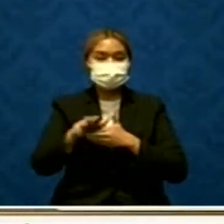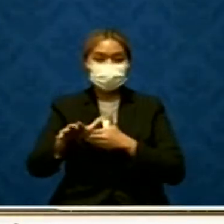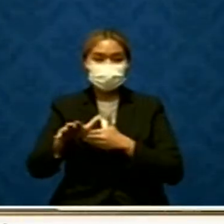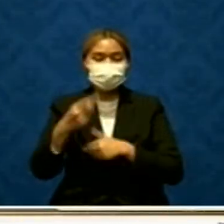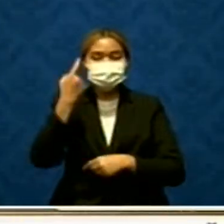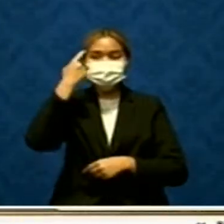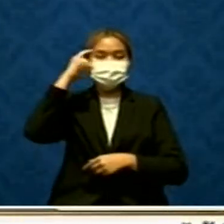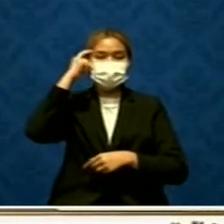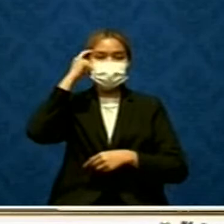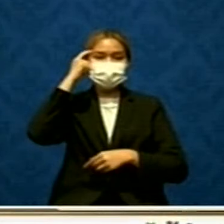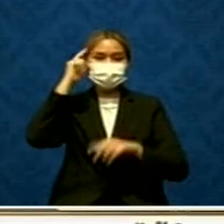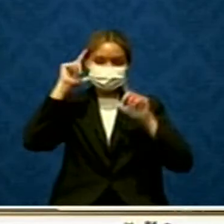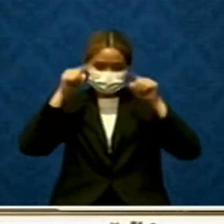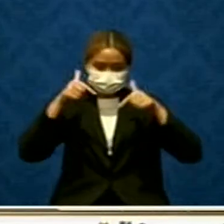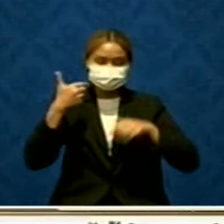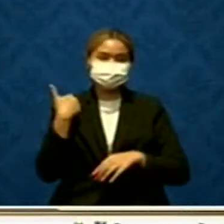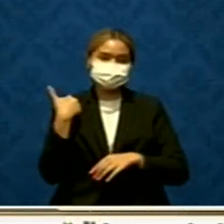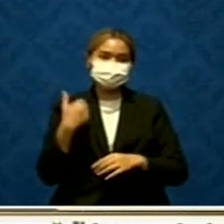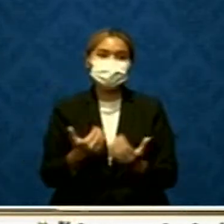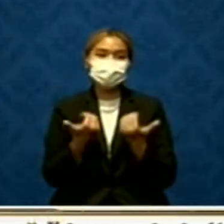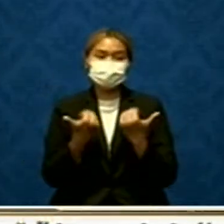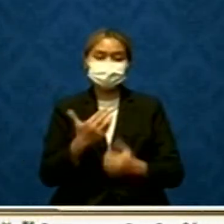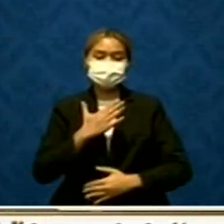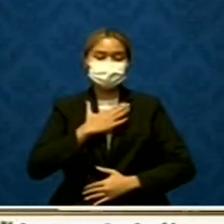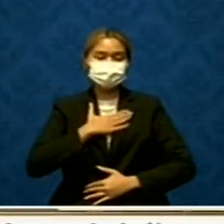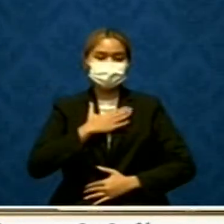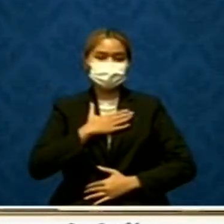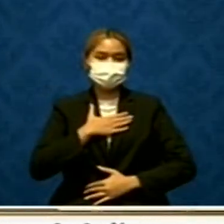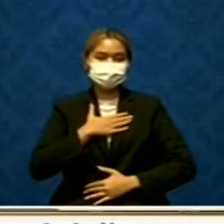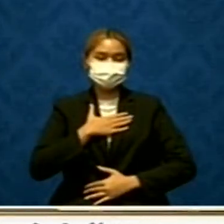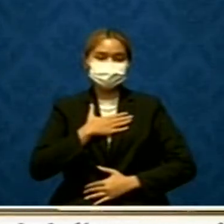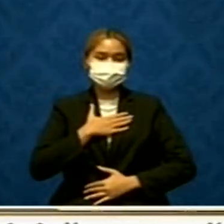ขอเรียนกับท่านประธานอีกครั้งหนึ่งครับว่าผมยืนยันนะครับว่าสิ่ง